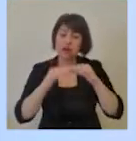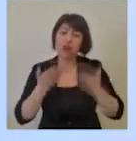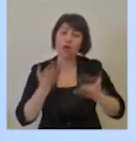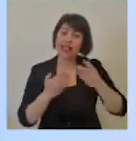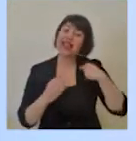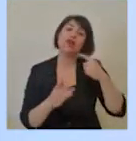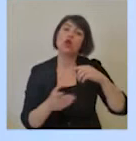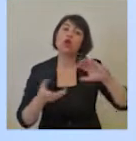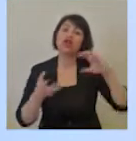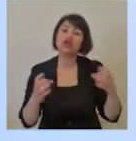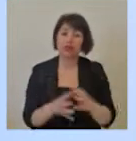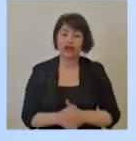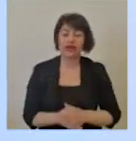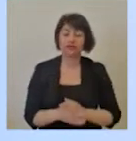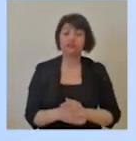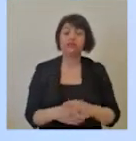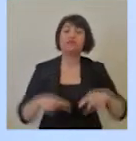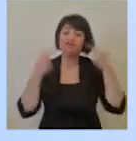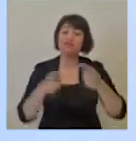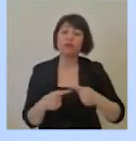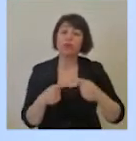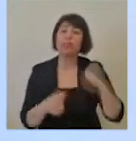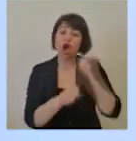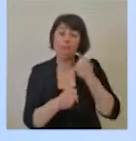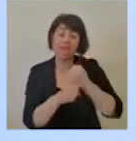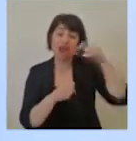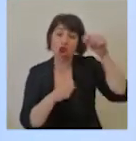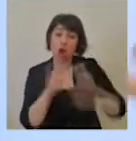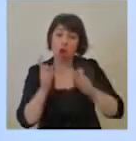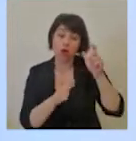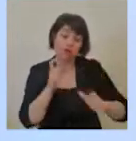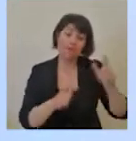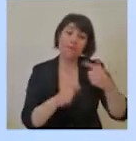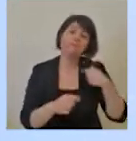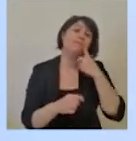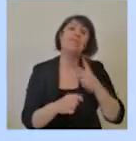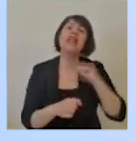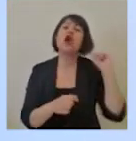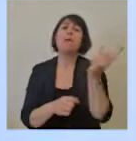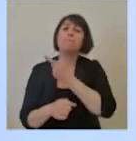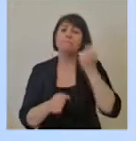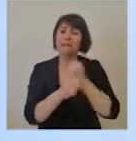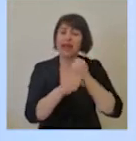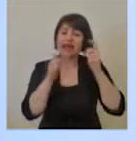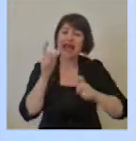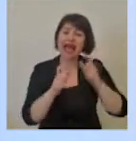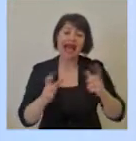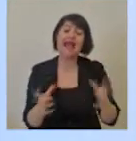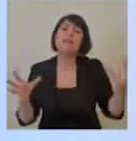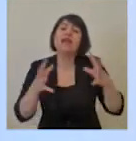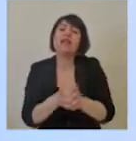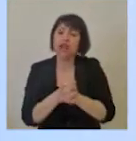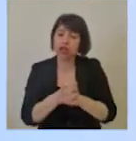والعدالة الاجتماعية. وبالنسبة ليوم العمال اللي شعاره يا عمال العالم اتحدوا، اتحدوا